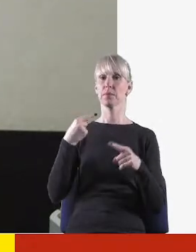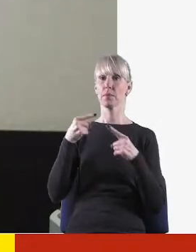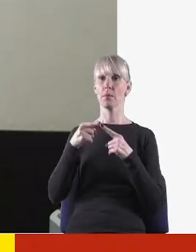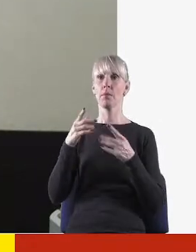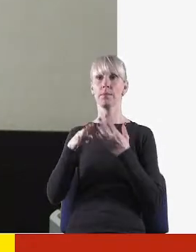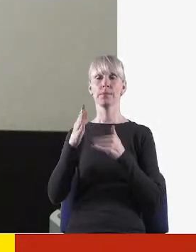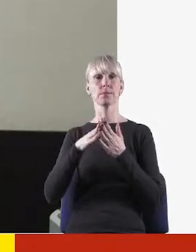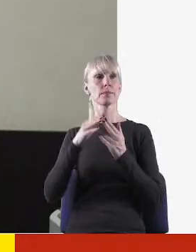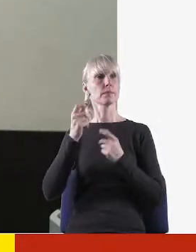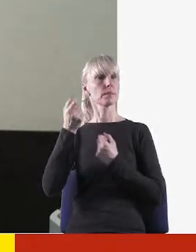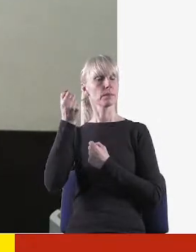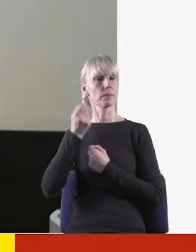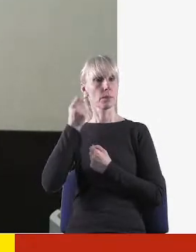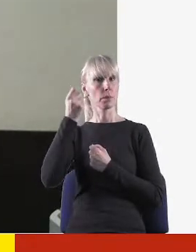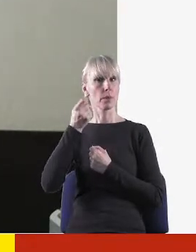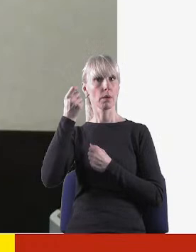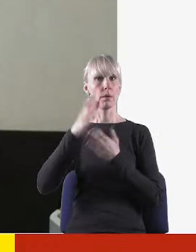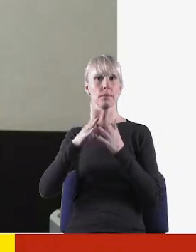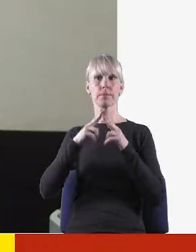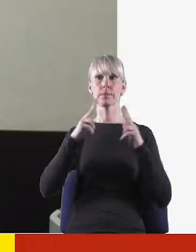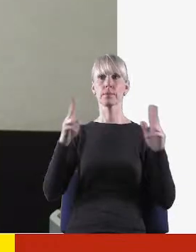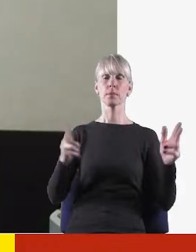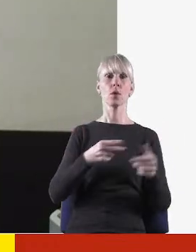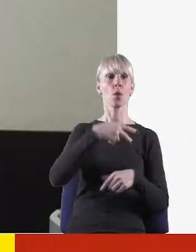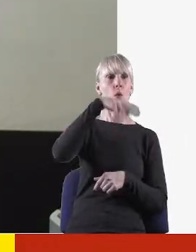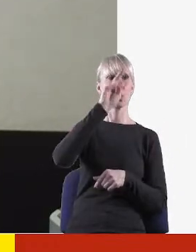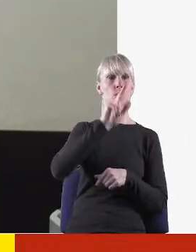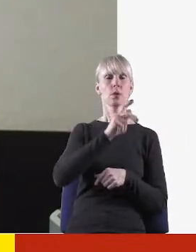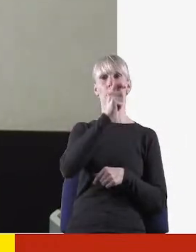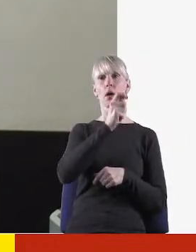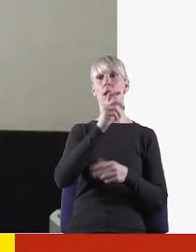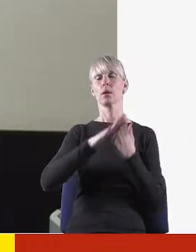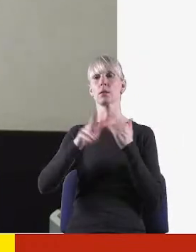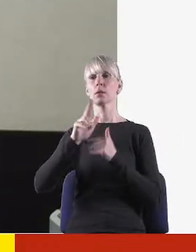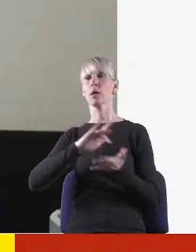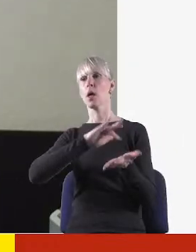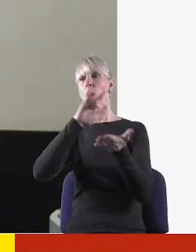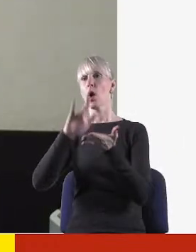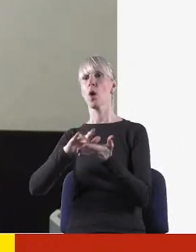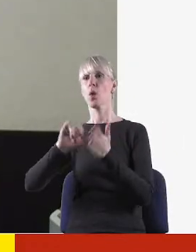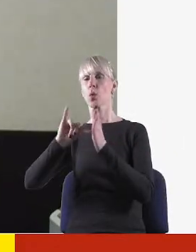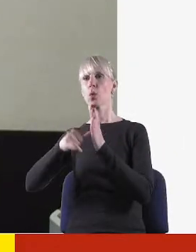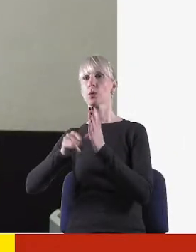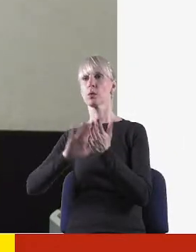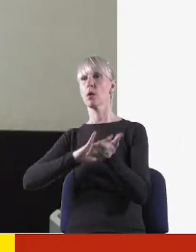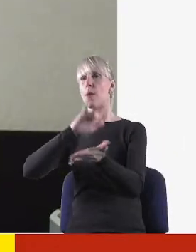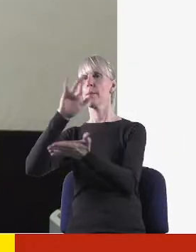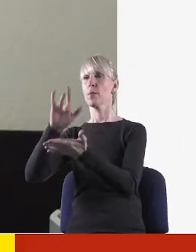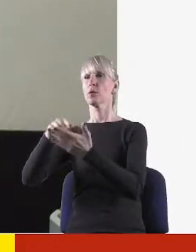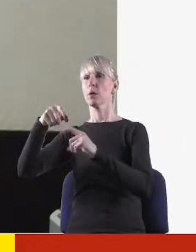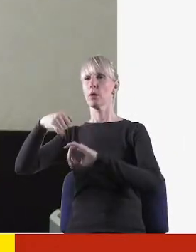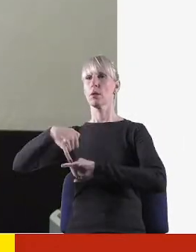kursowania pociągów na odcinku Łódź-Kaliska, Kutno-Włocławek i dalej w kierunku Torunia.